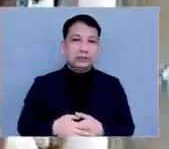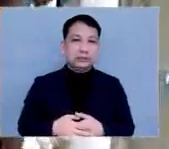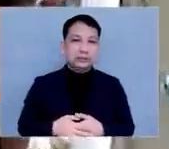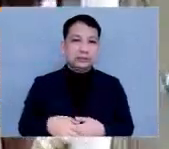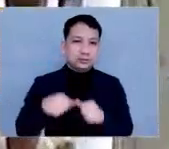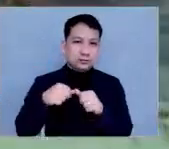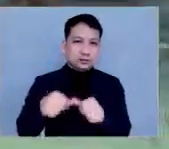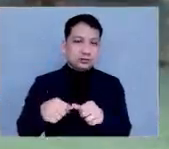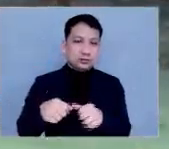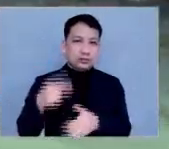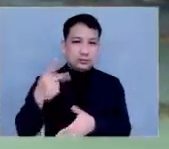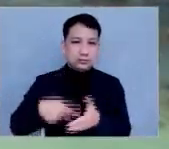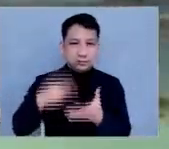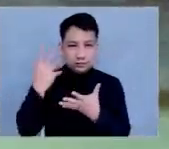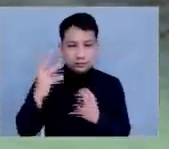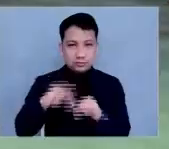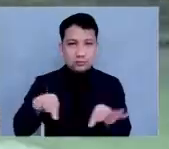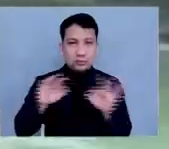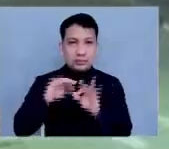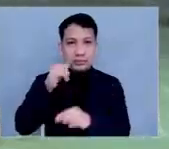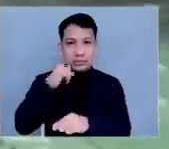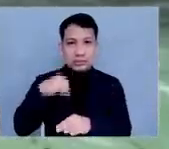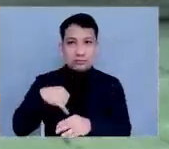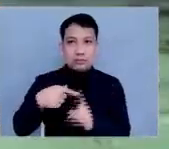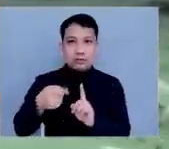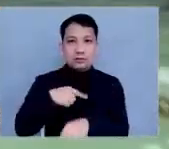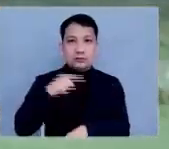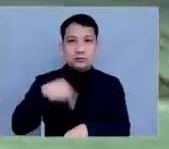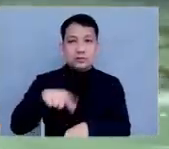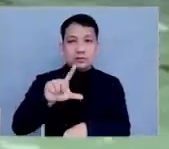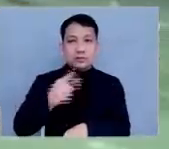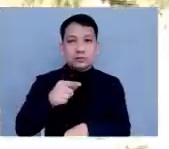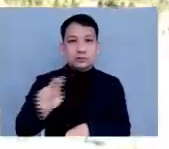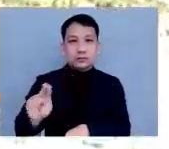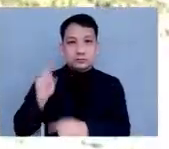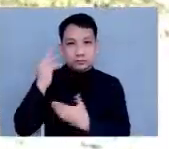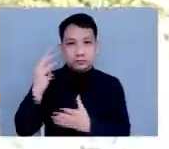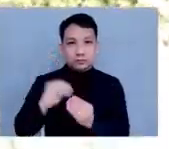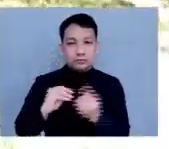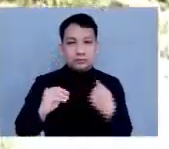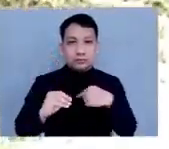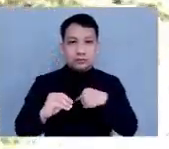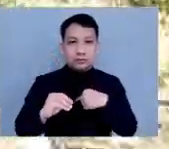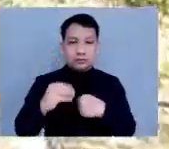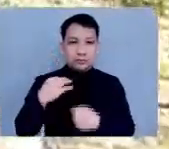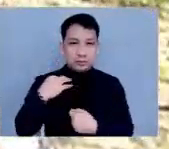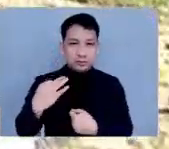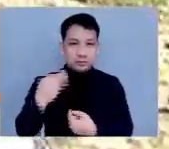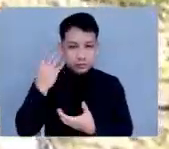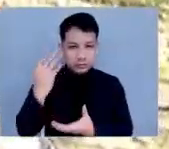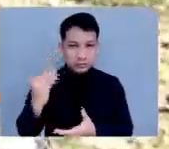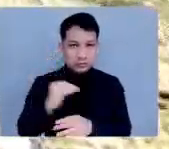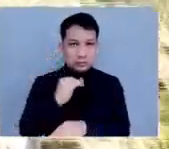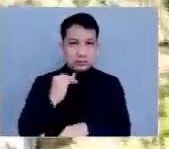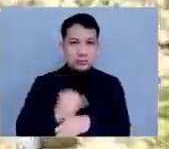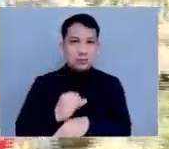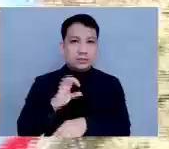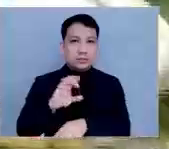Puspusang clean-up drive din ang ginawa kahapon ng mga tauhan ng lokal na pamahalaan at ilang volunteers sa isla ng El